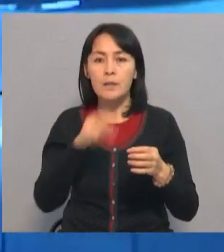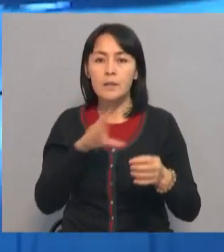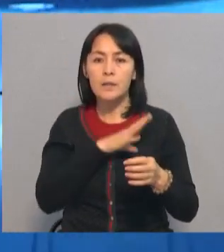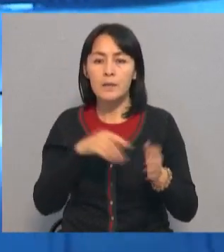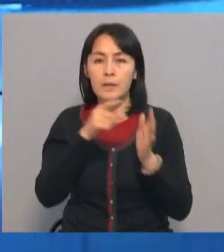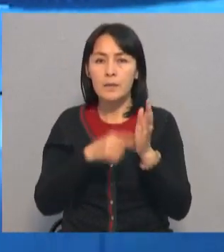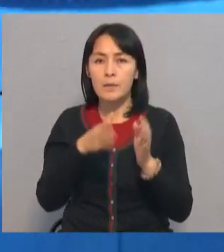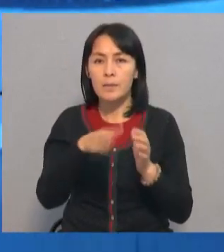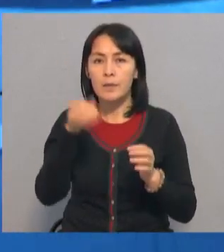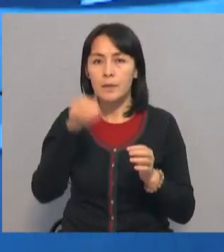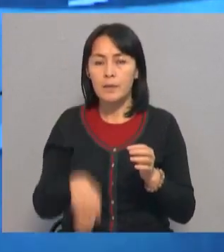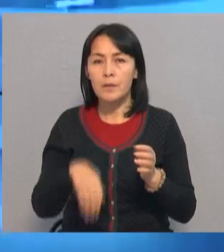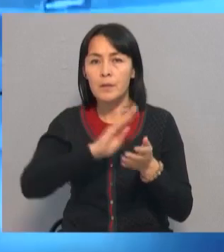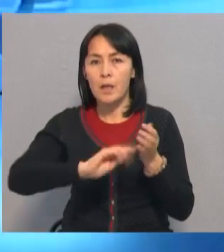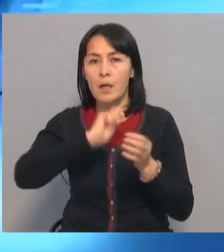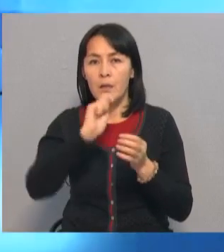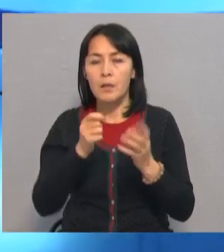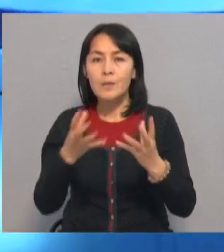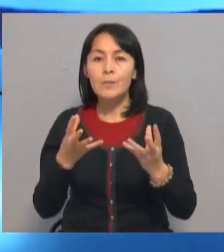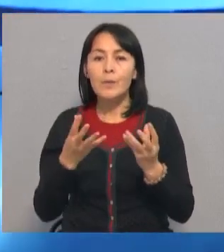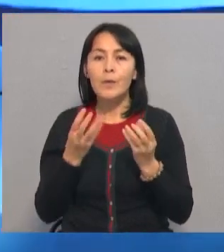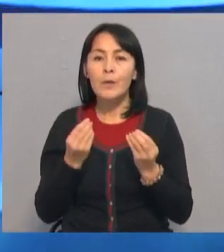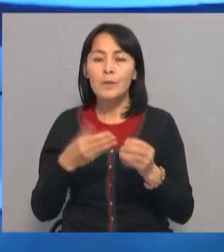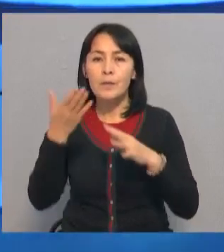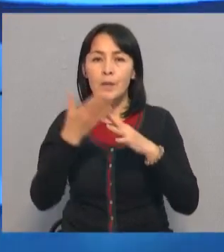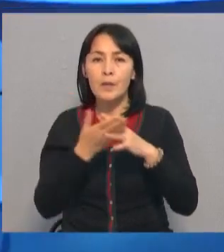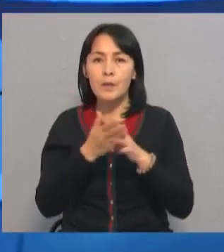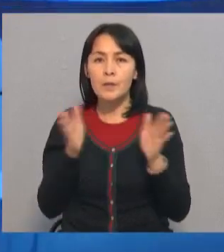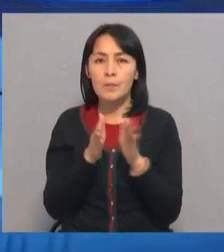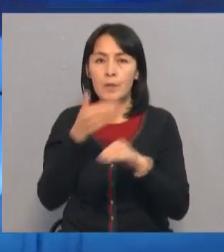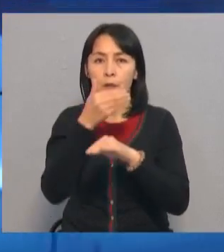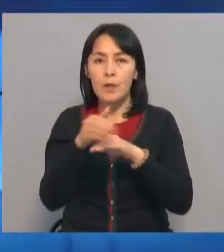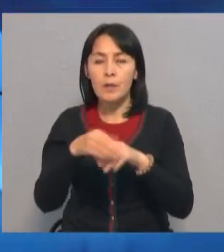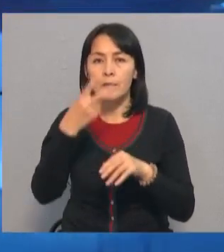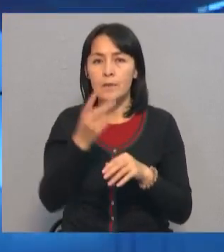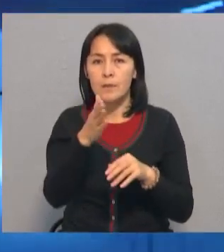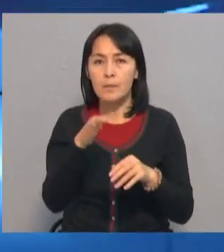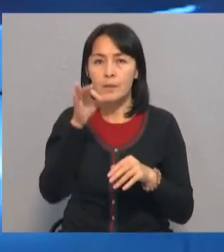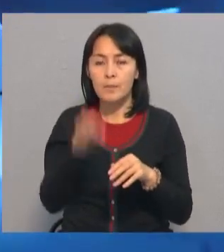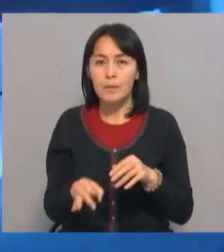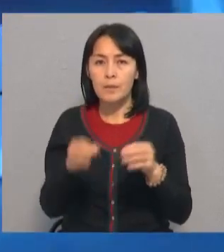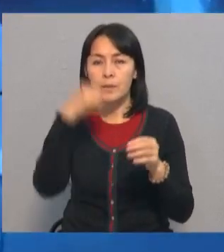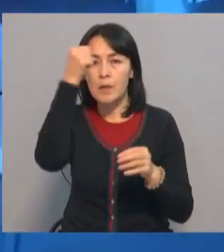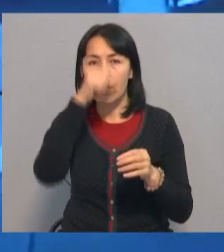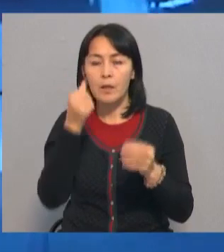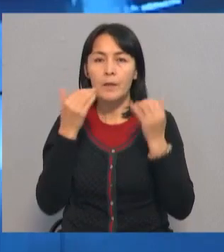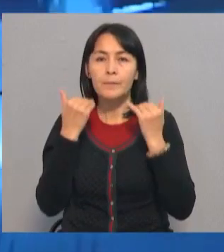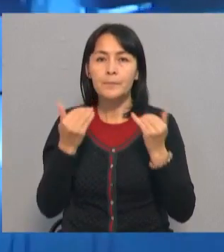поступило 7500 заявок на получение льготных микрокредитов под 2,5%